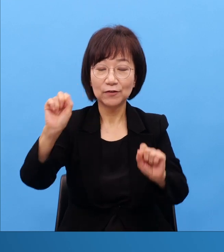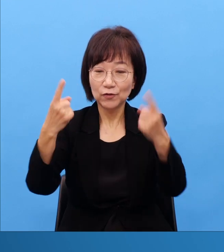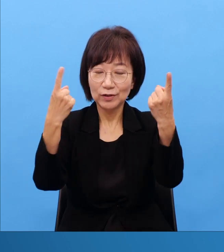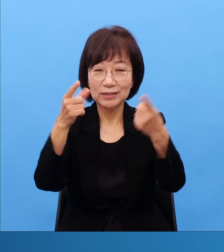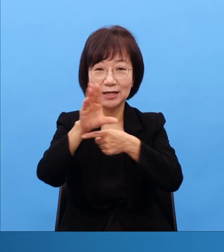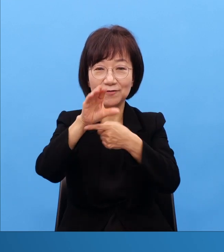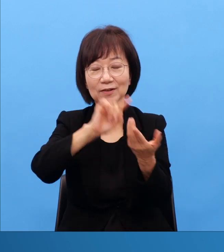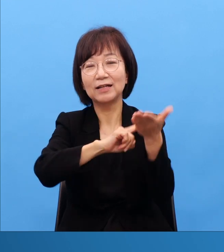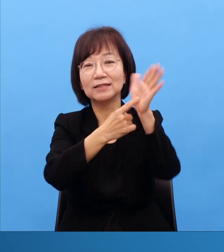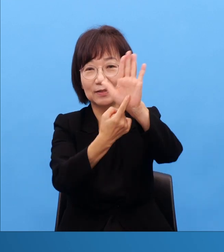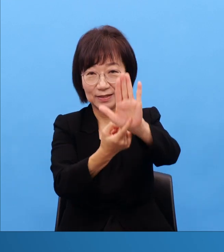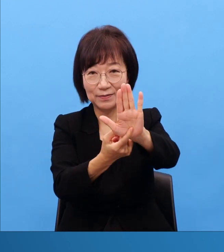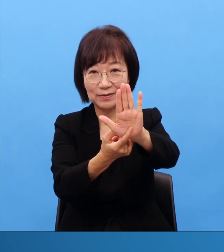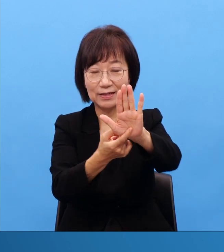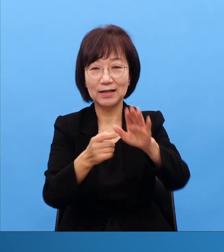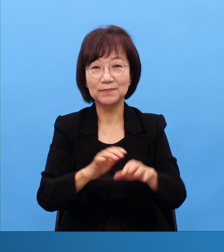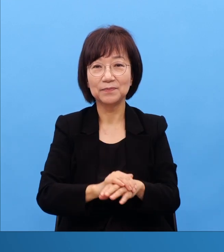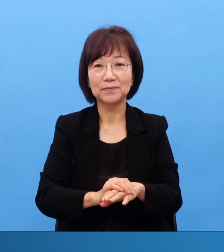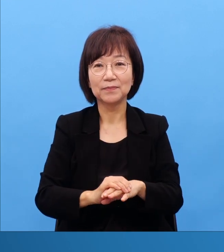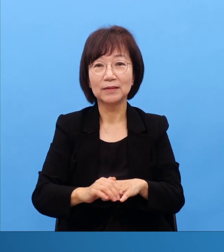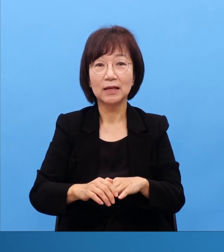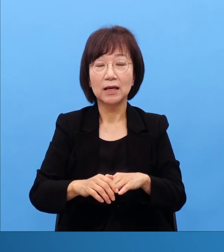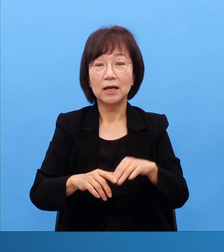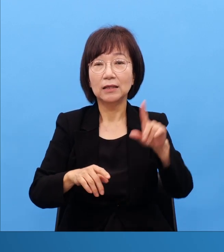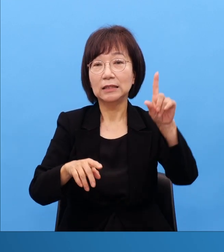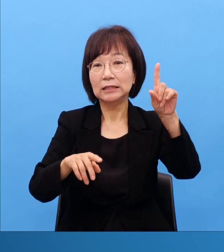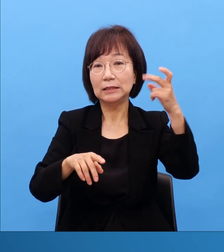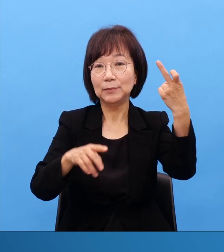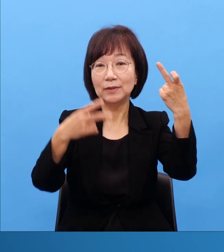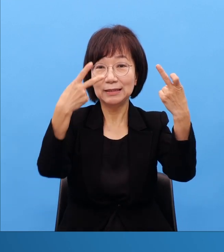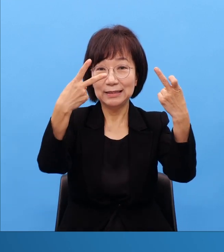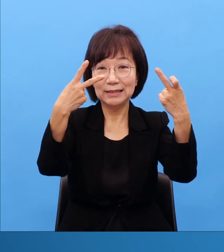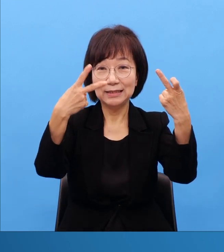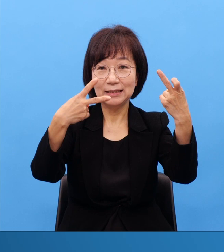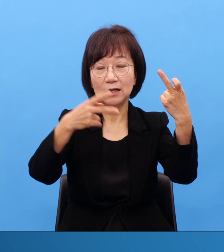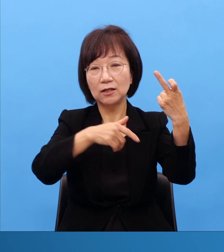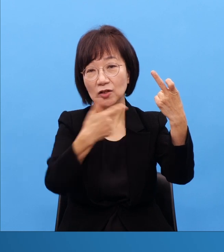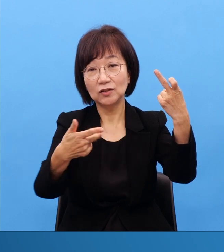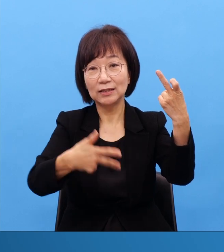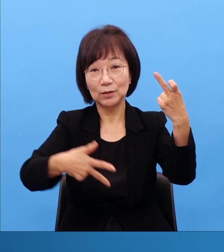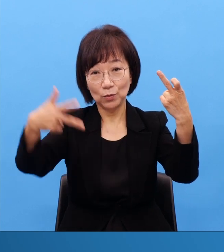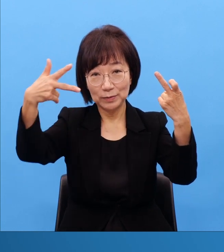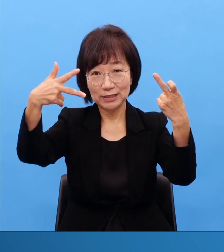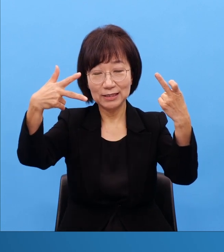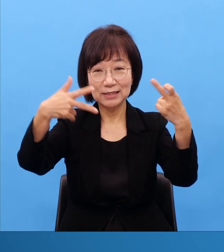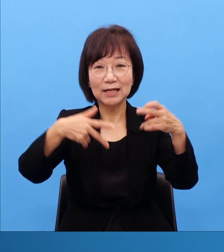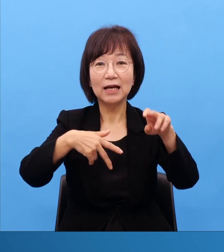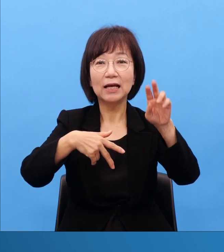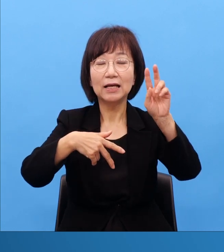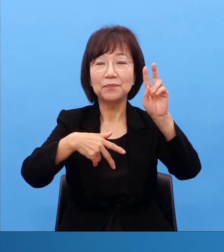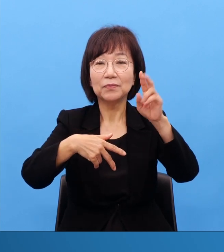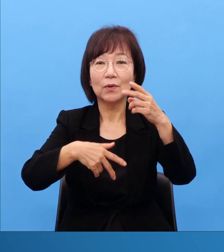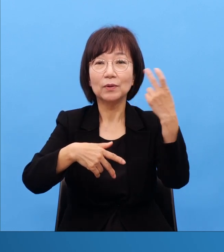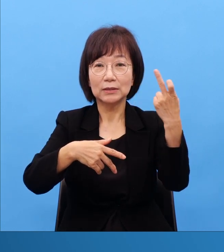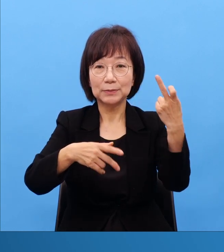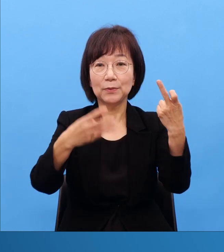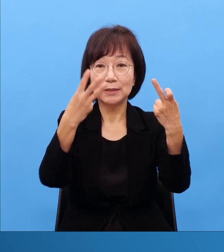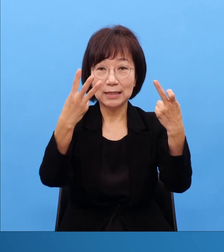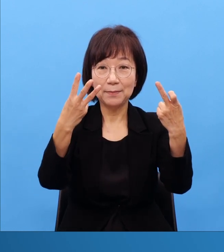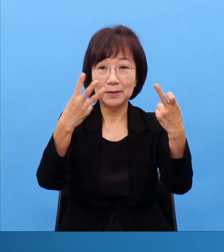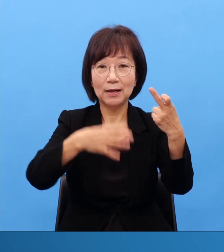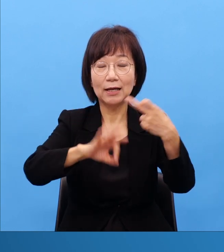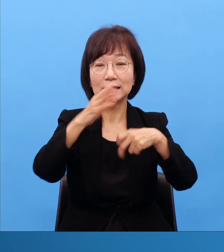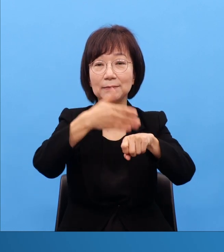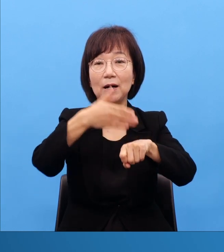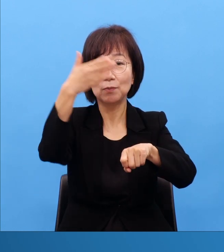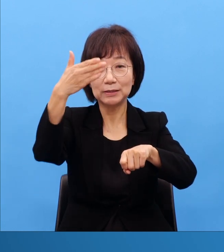생중계됩니다. 1강은 2일 오후 7시에 열리며 3일 오전 9시 산업선교를 대회 2강, 오전